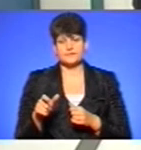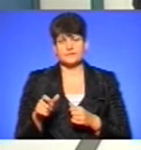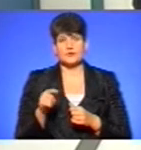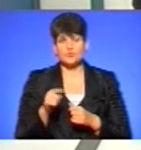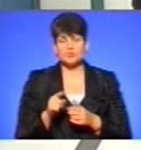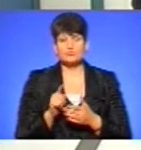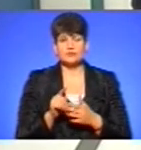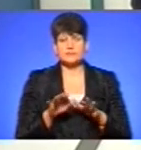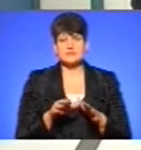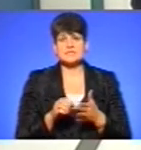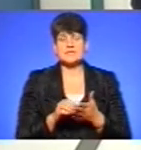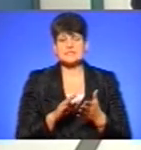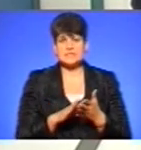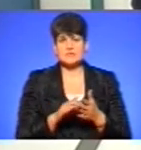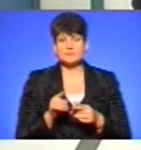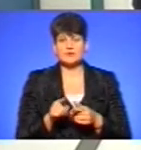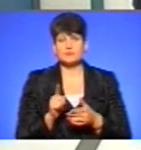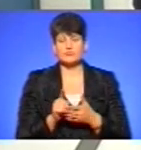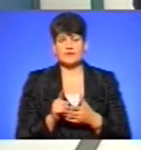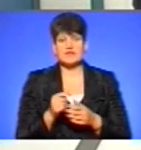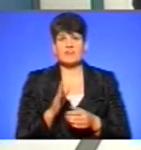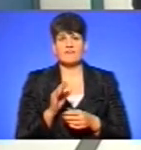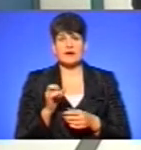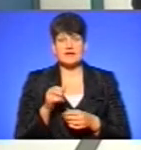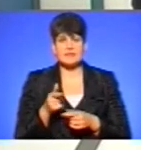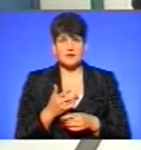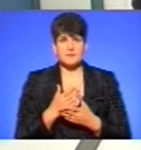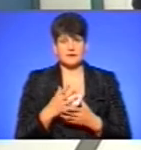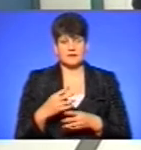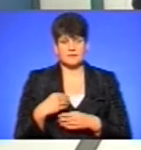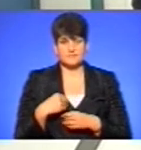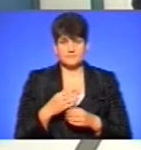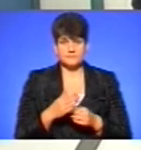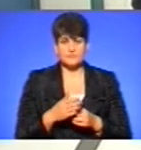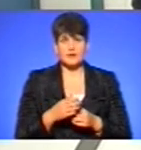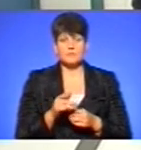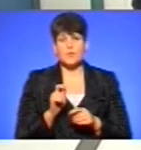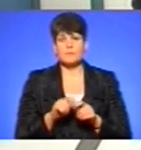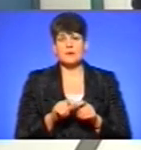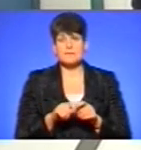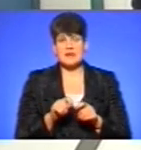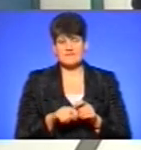місце реєстрації, тобто вони витяг цей мають носити з собою. Тому що при перевірці